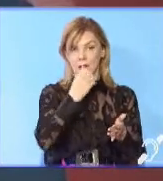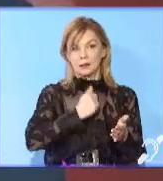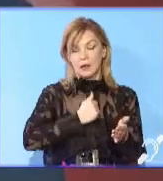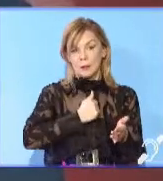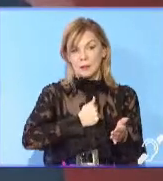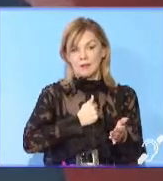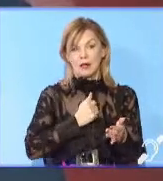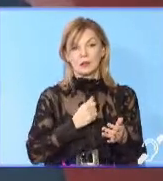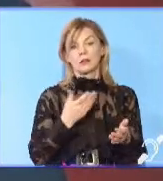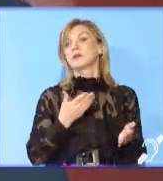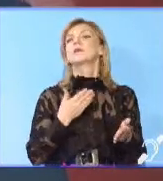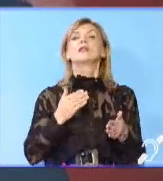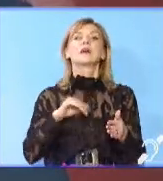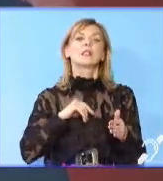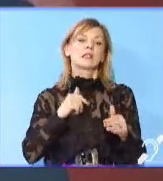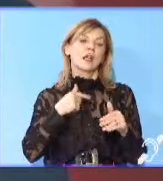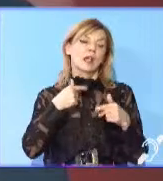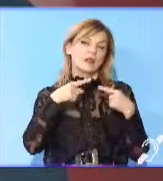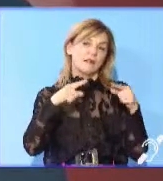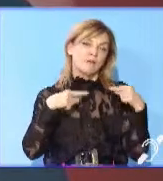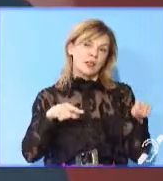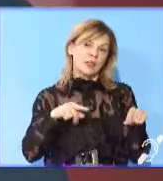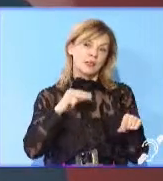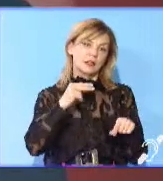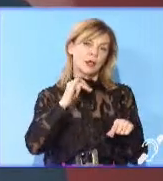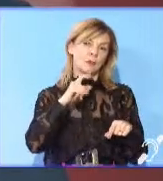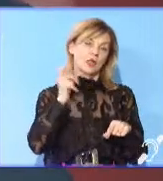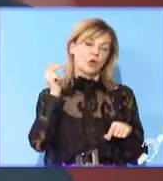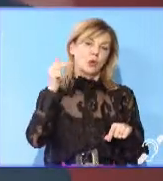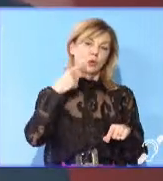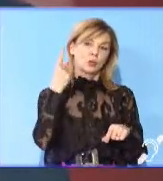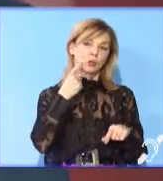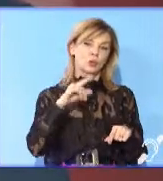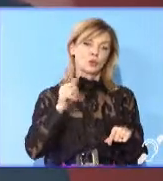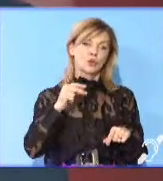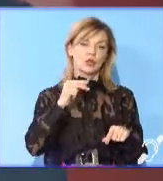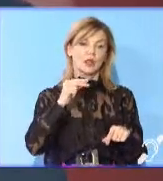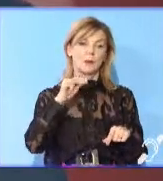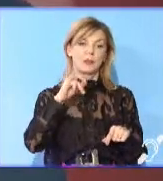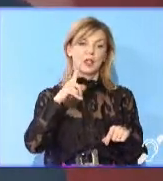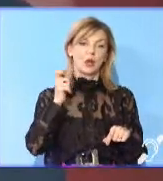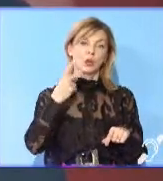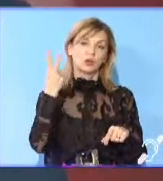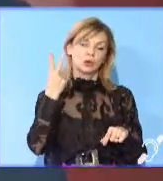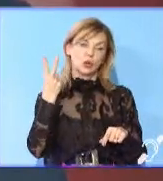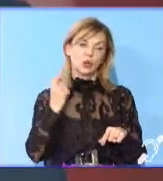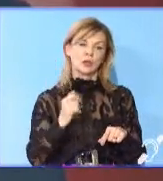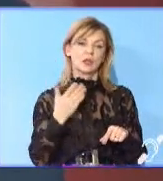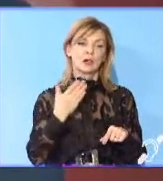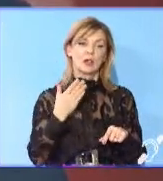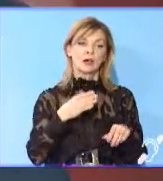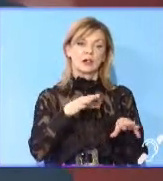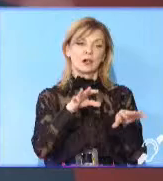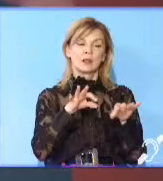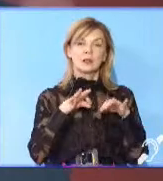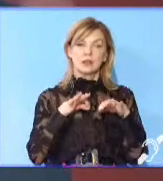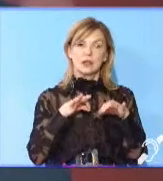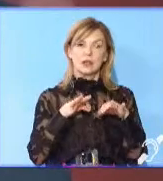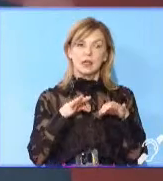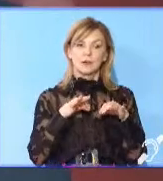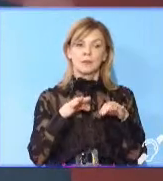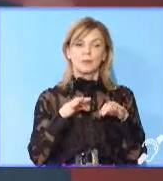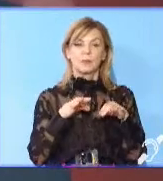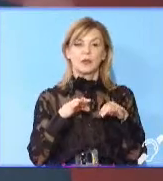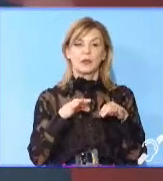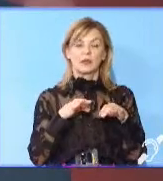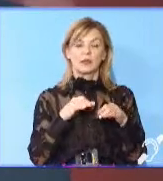privată, care e diferită de pilonul 1, adică pensia de la stat, și de pilonul 2, cota parte care se ia din salariu brut și se duce în